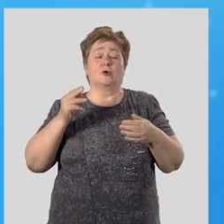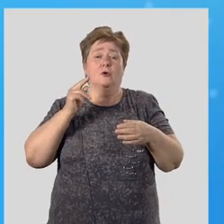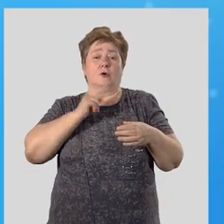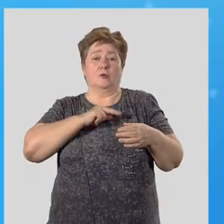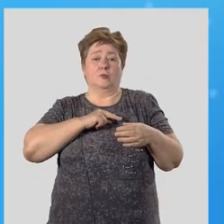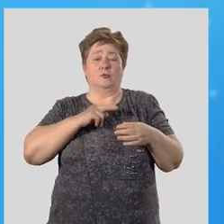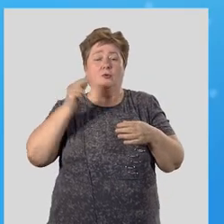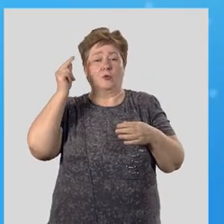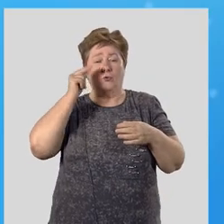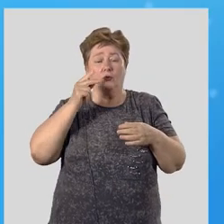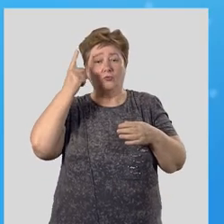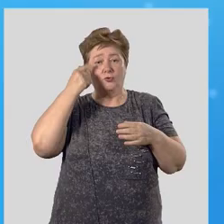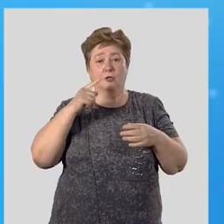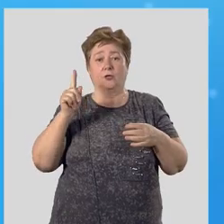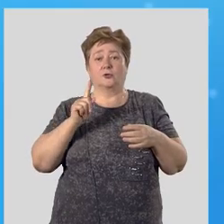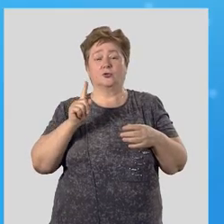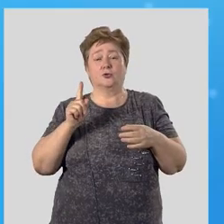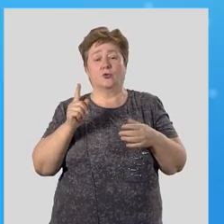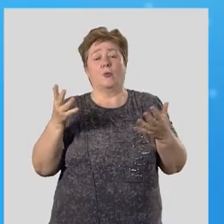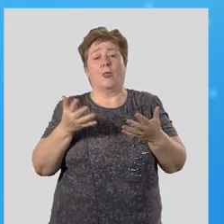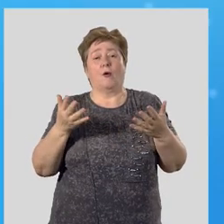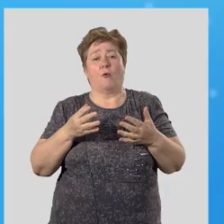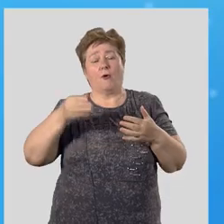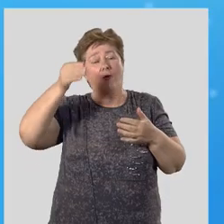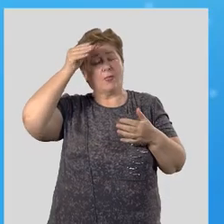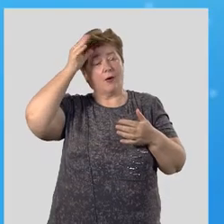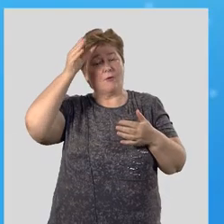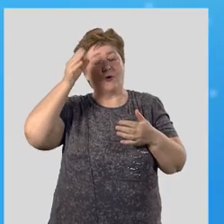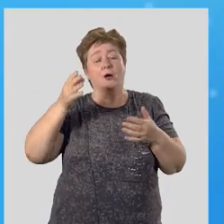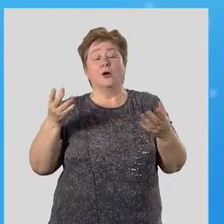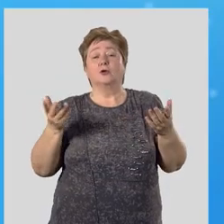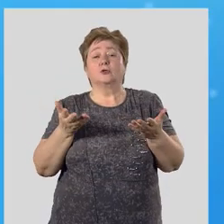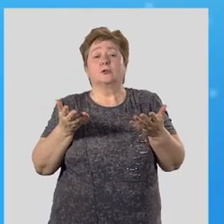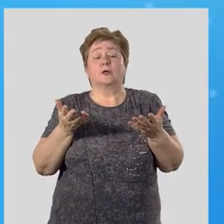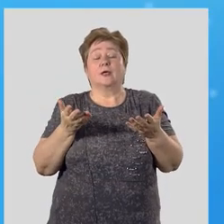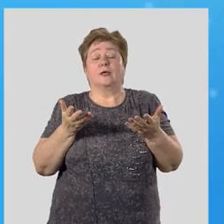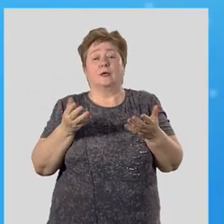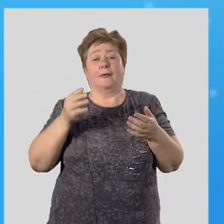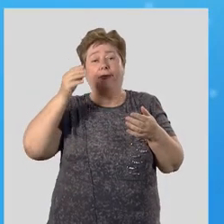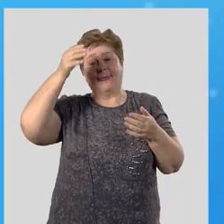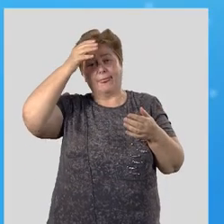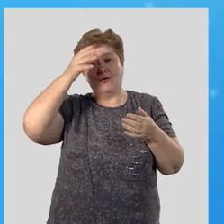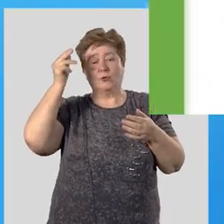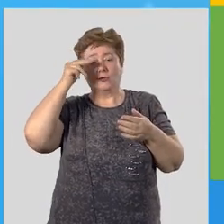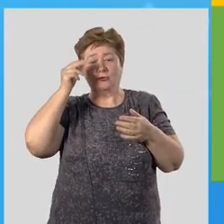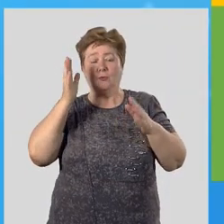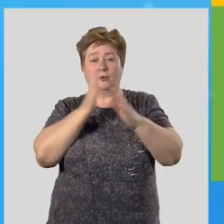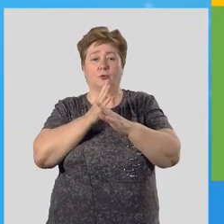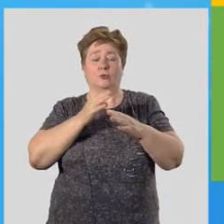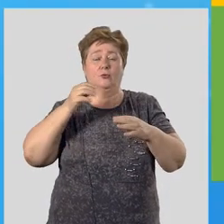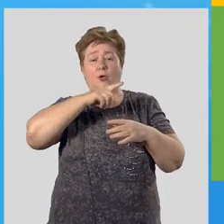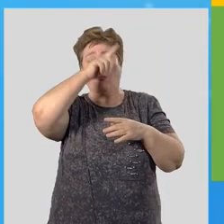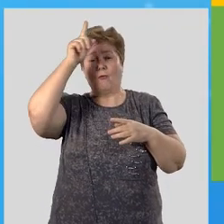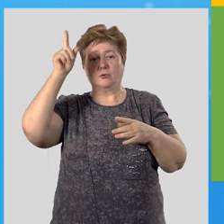уроке. Мы узнали о том, что такое наука и какие науки изучают природу и